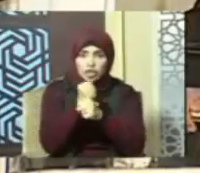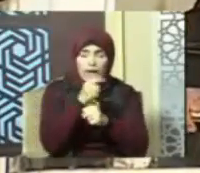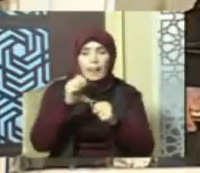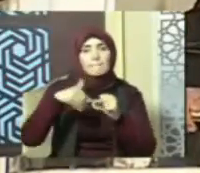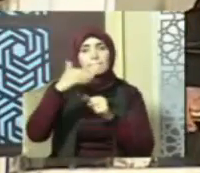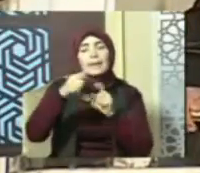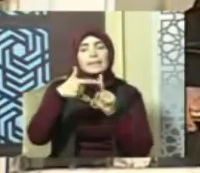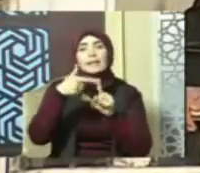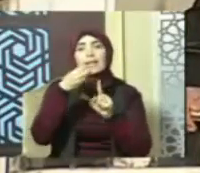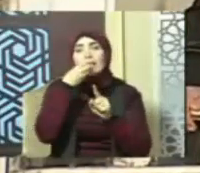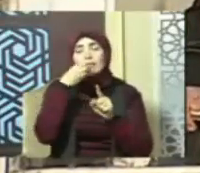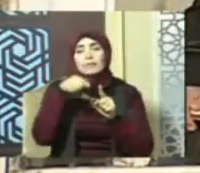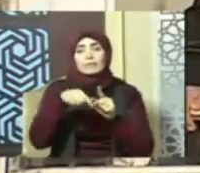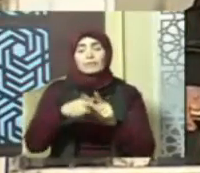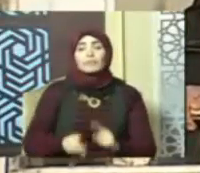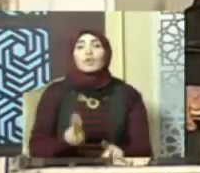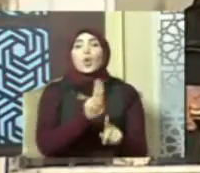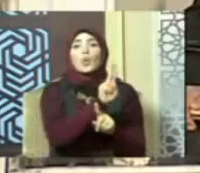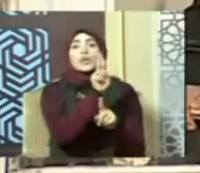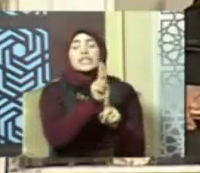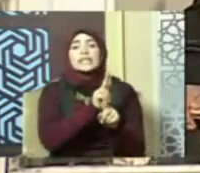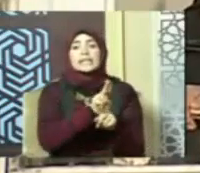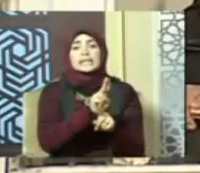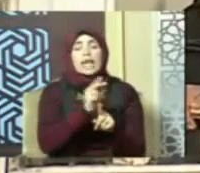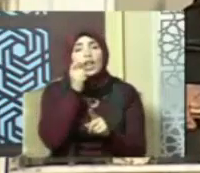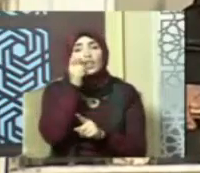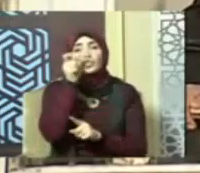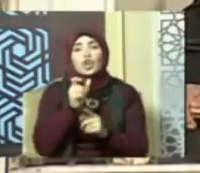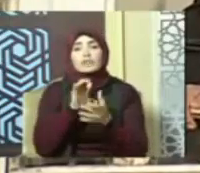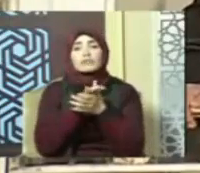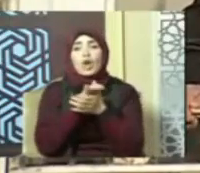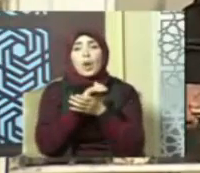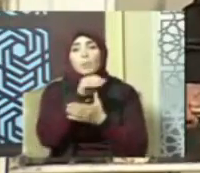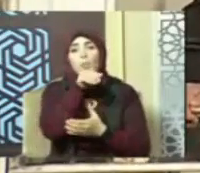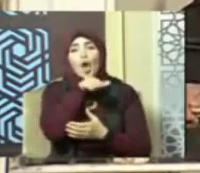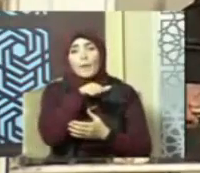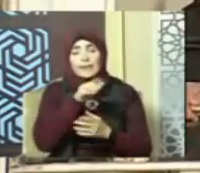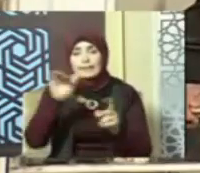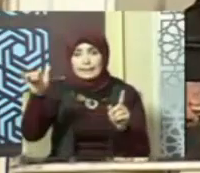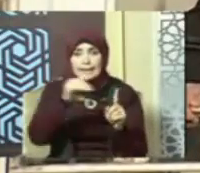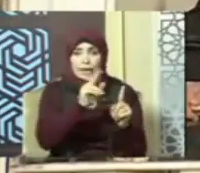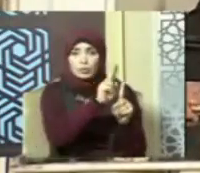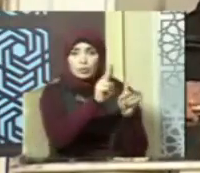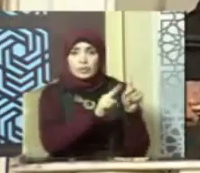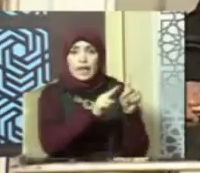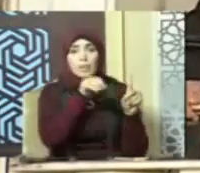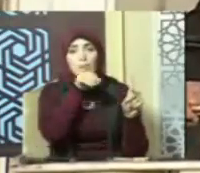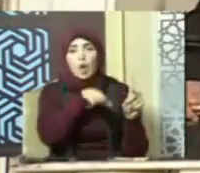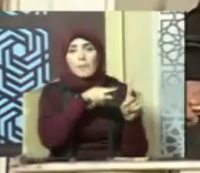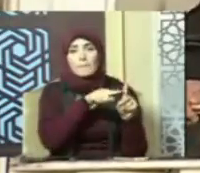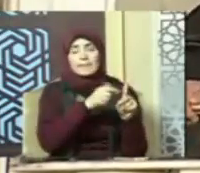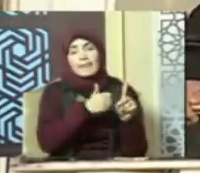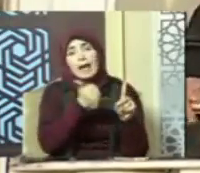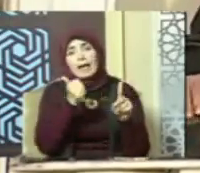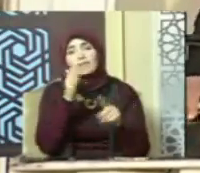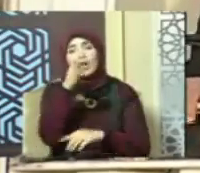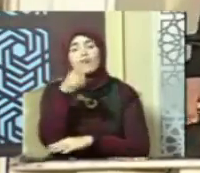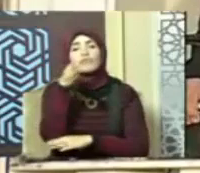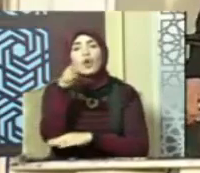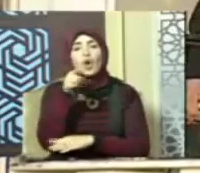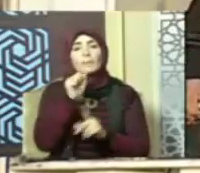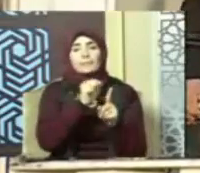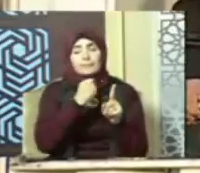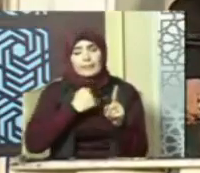وسأل أحد الصحابة نبينا صلى الله عليه وسلم عن ناقته: يا رسول